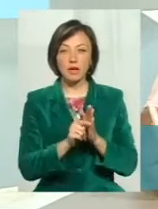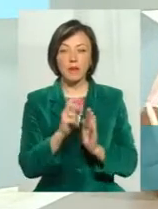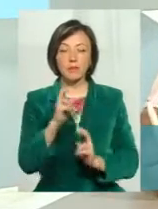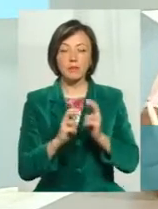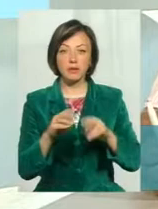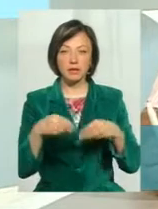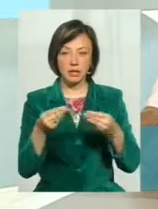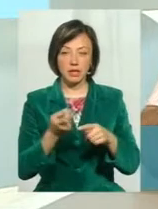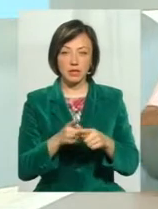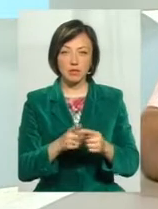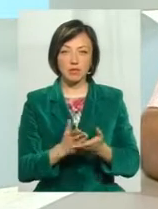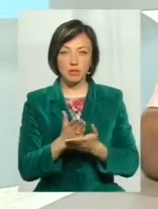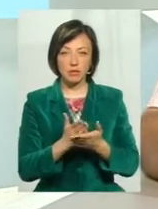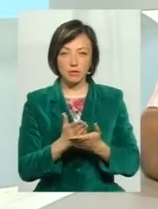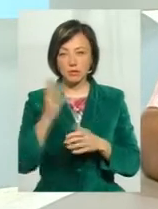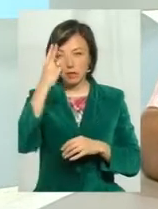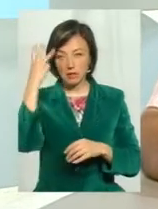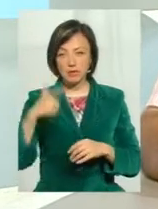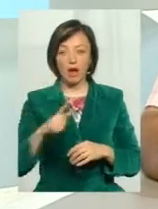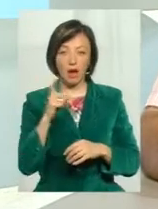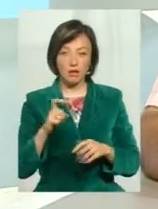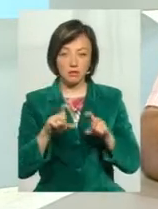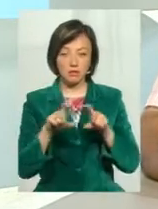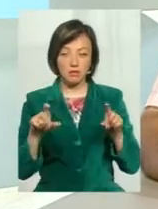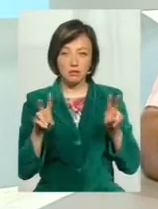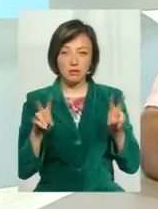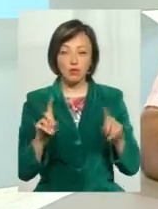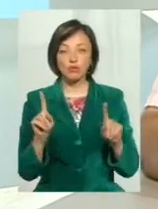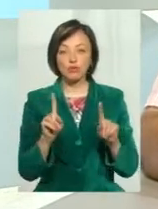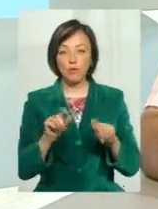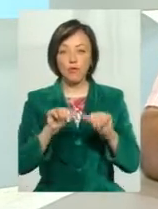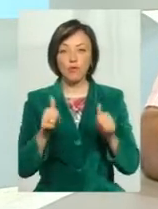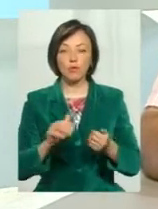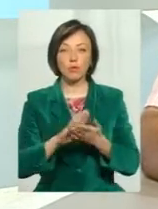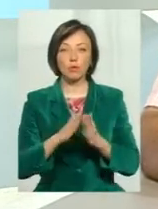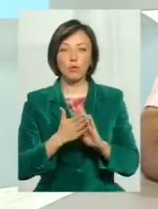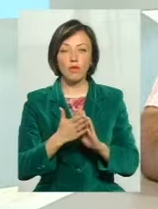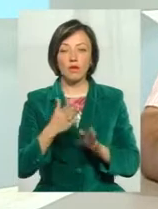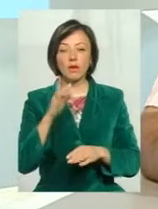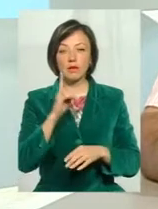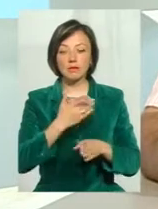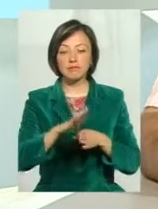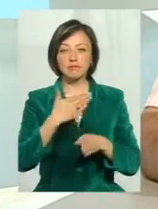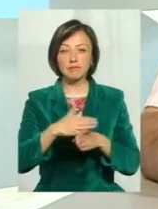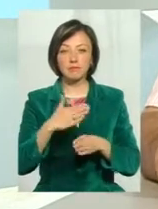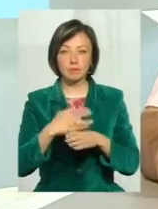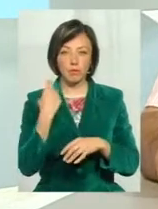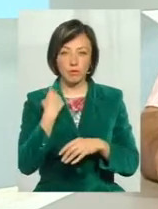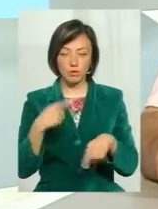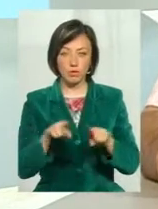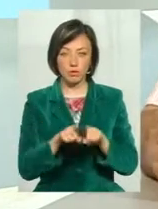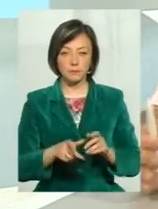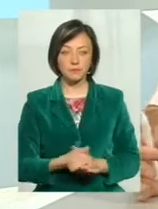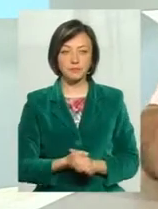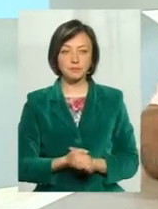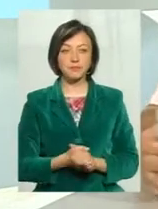яке надає ці послуги, зокрема, це «Хмельницькгазбуд», з приводу того, щоб оформити договір про реструктуризацію такої